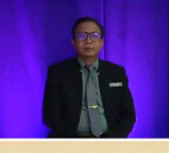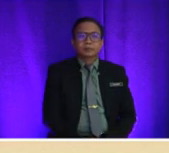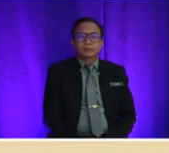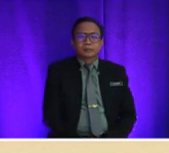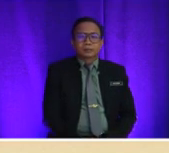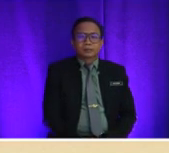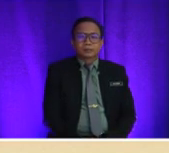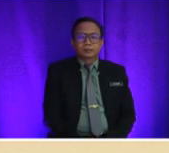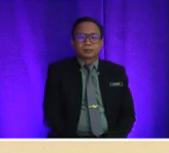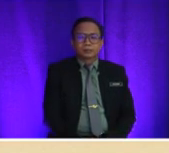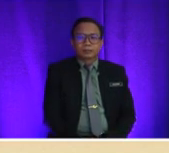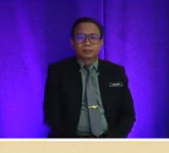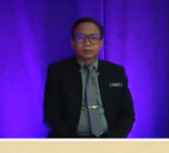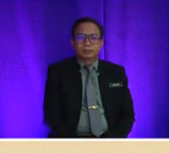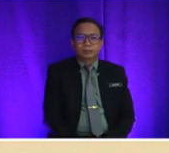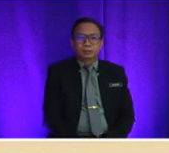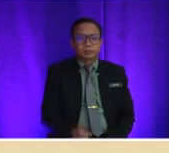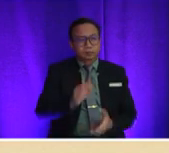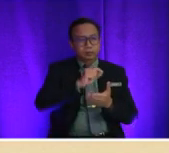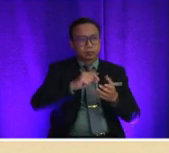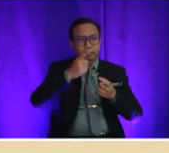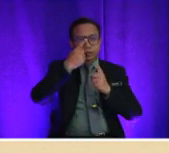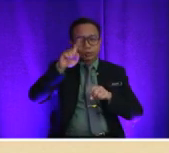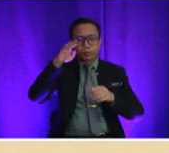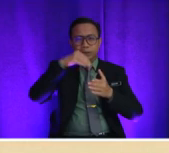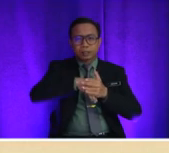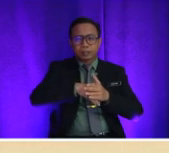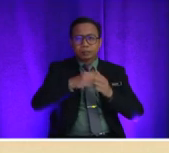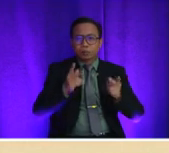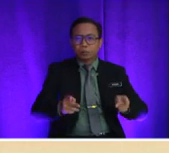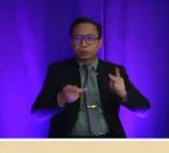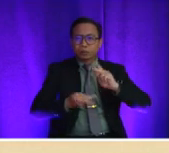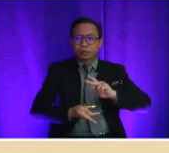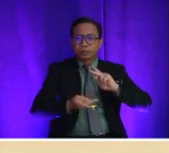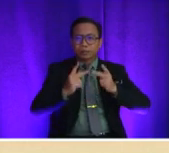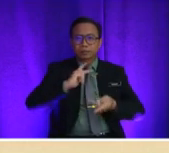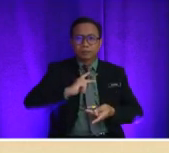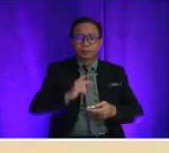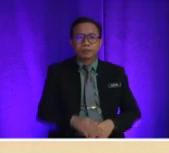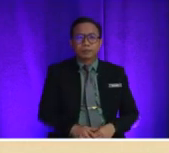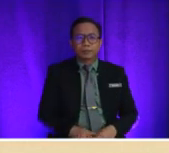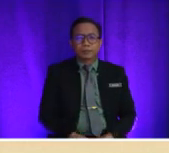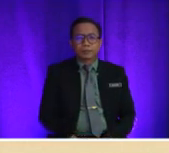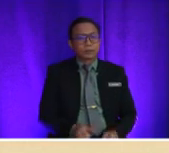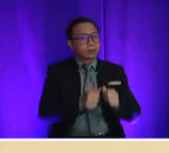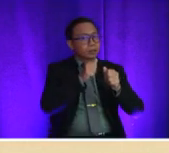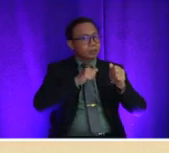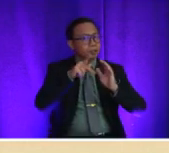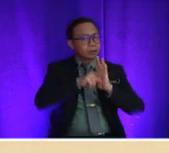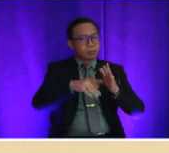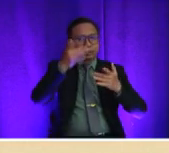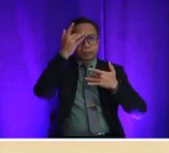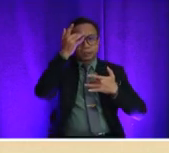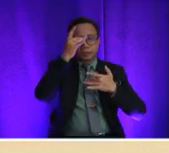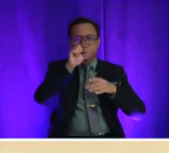jadi kita tulis jawaban ini di dalam kotak inilah Oke mencegah penyakit nah sini mencegah penyakit kita akan guna